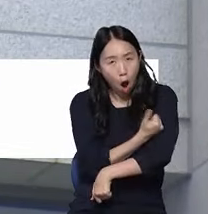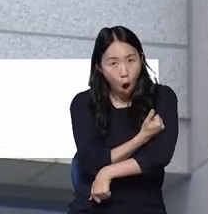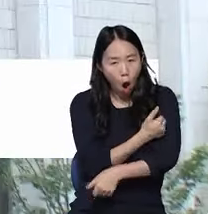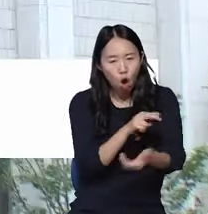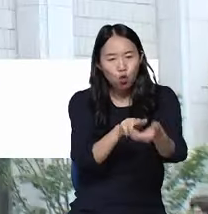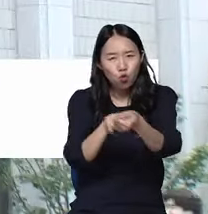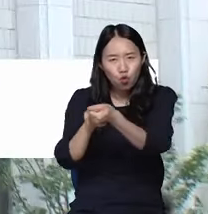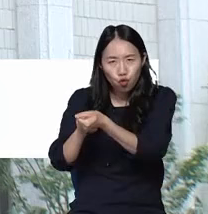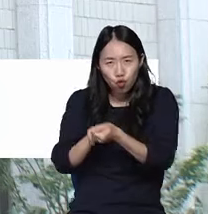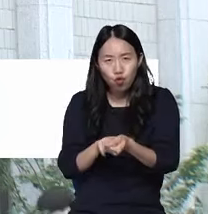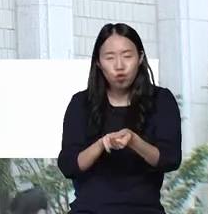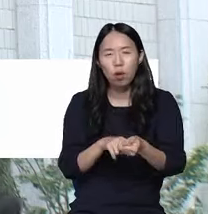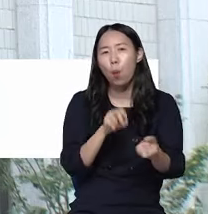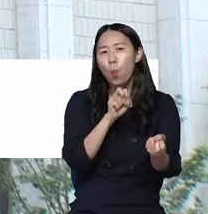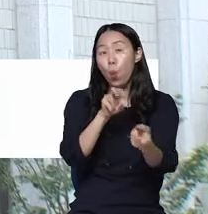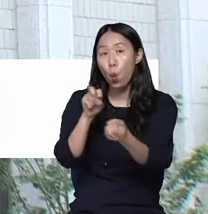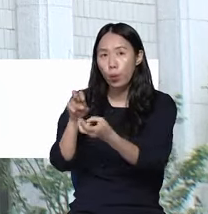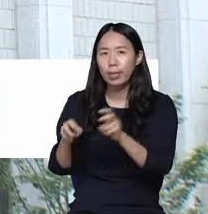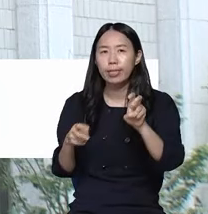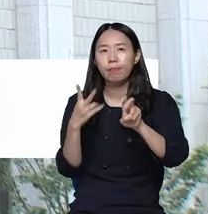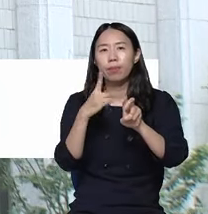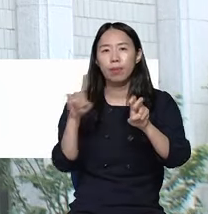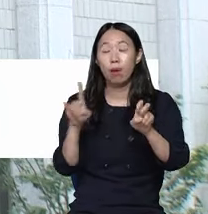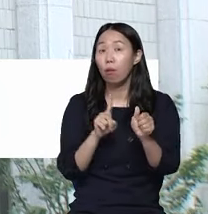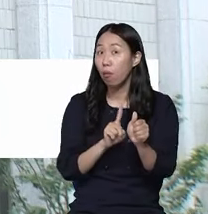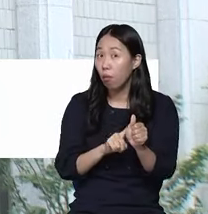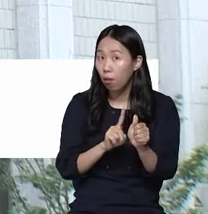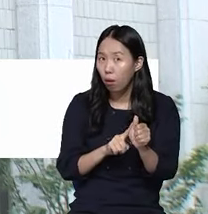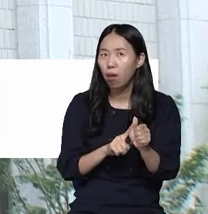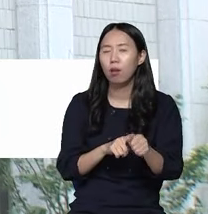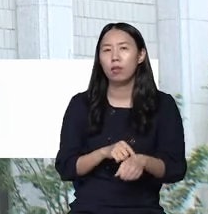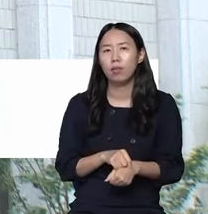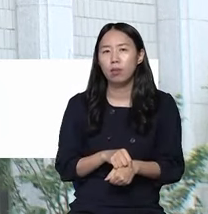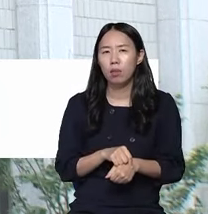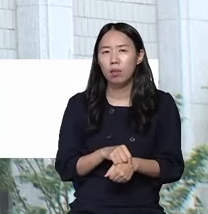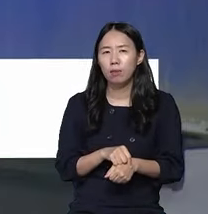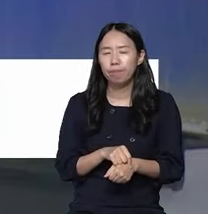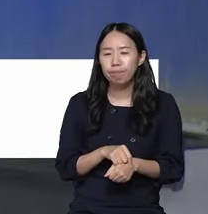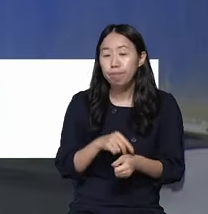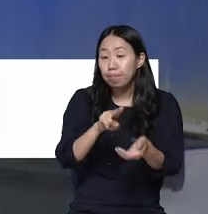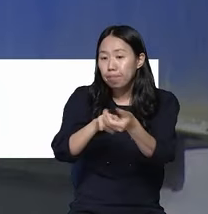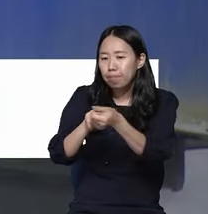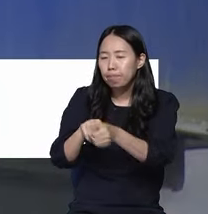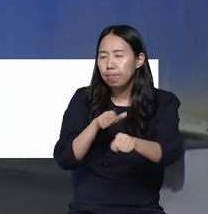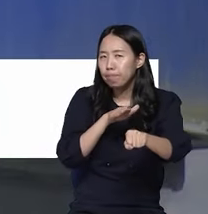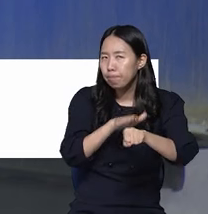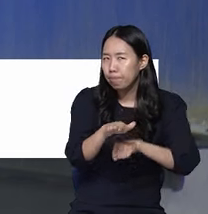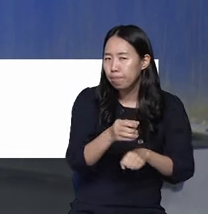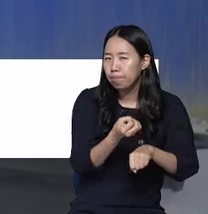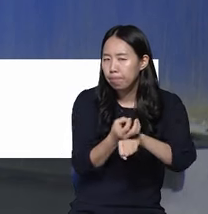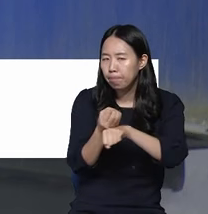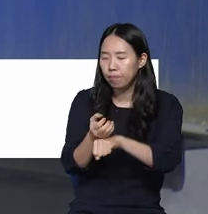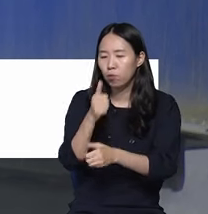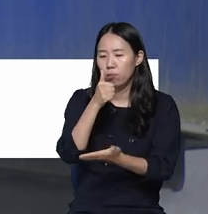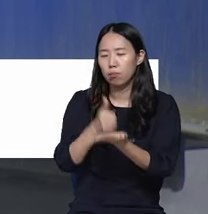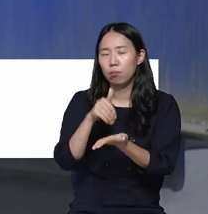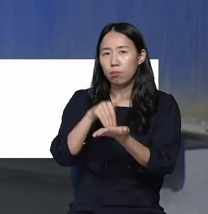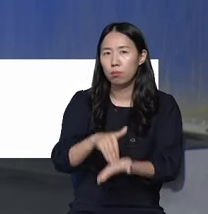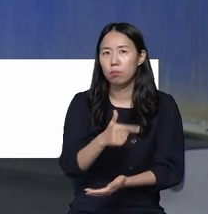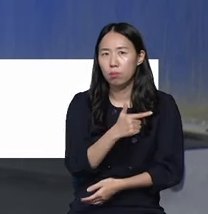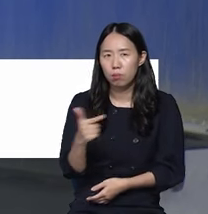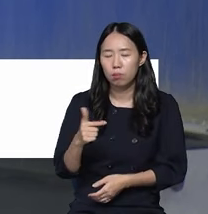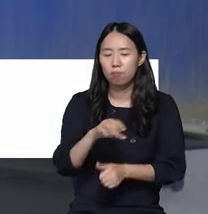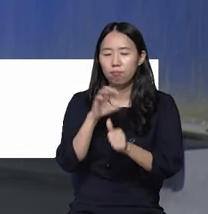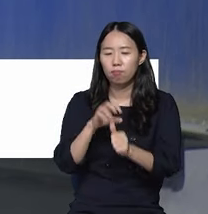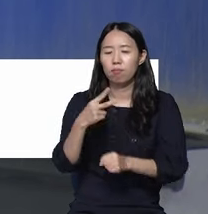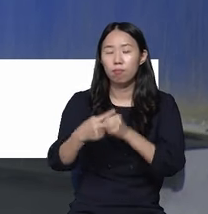숨겨 유통한 혐의로 기소된 20대 A씨에게 비대면 방식의 마약 유통 범죄를 저질러 죄책이 무겁다면서